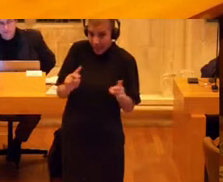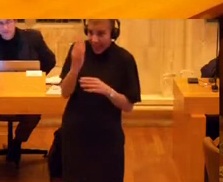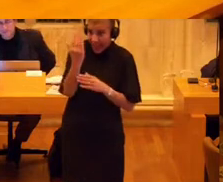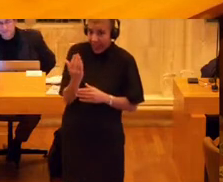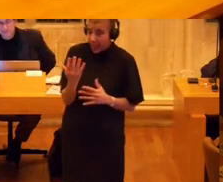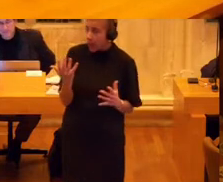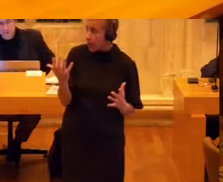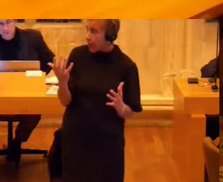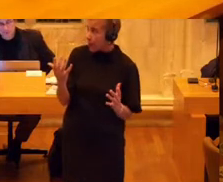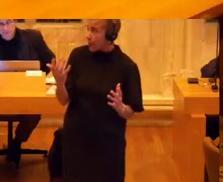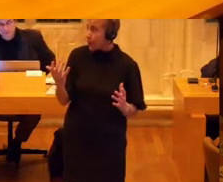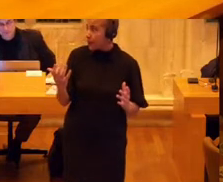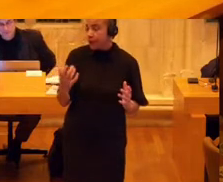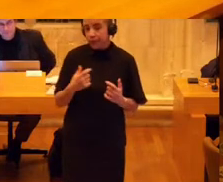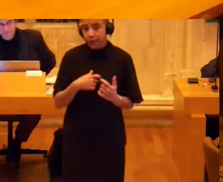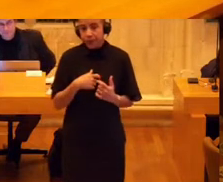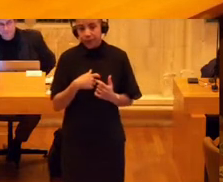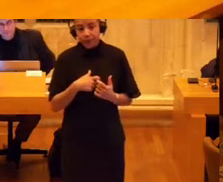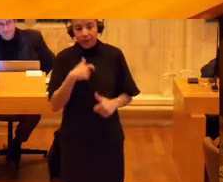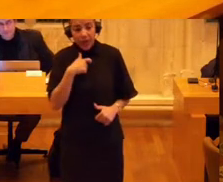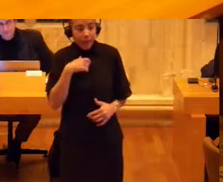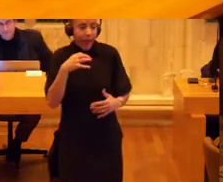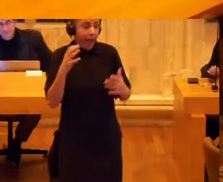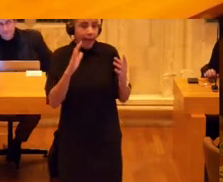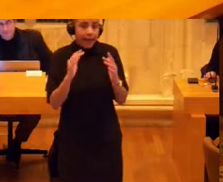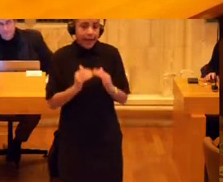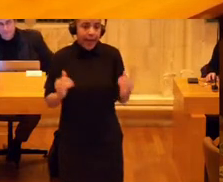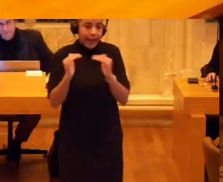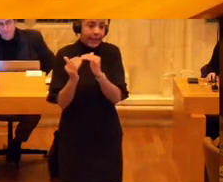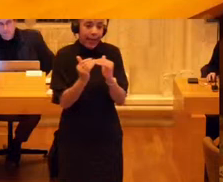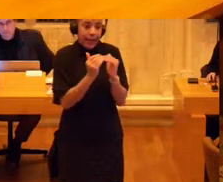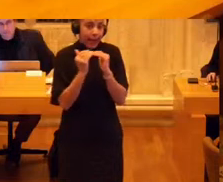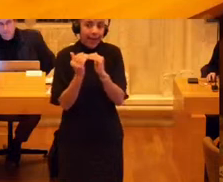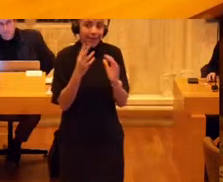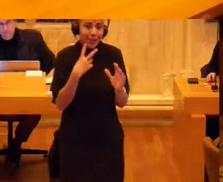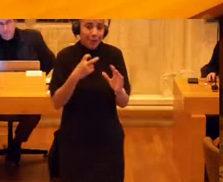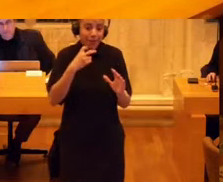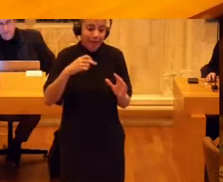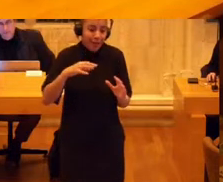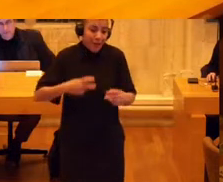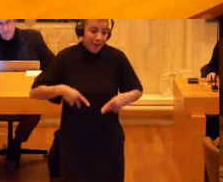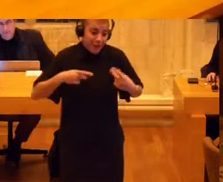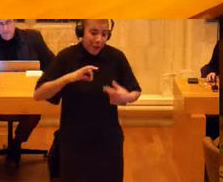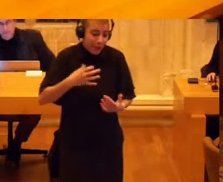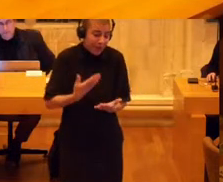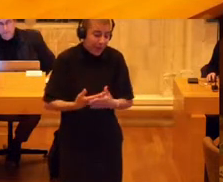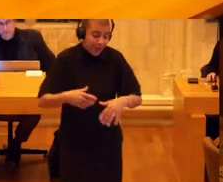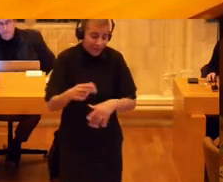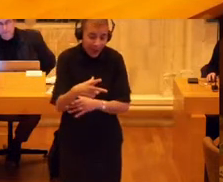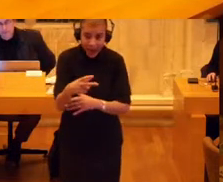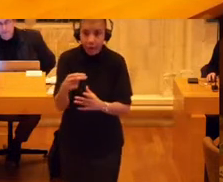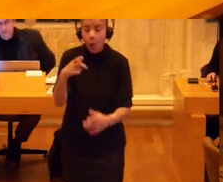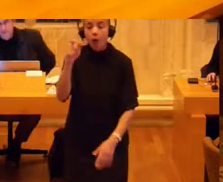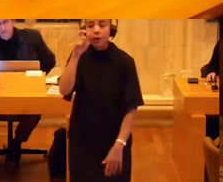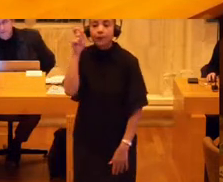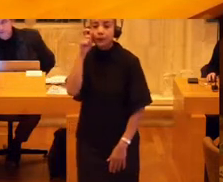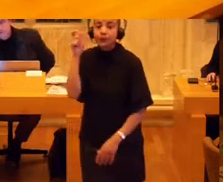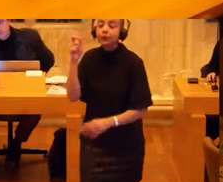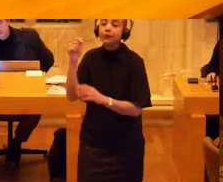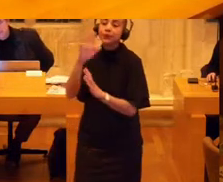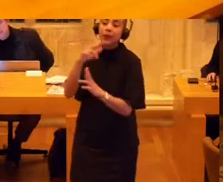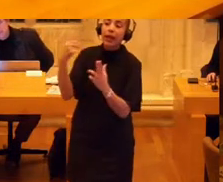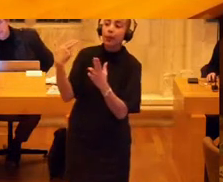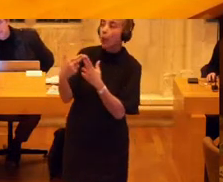L'égalité des citoyens devant la loi, oui, c'est un peu la même chose. Alors, je vais laisser Nicolas répondre sur les différents points, avec l'assistance de madame, parce que tout ça